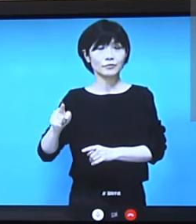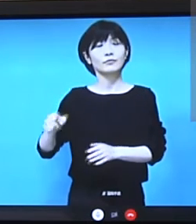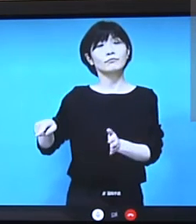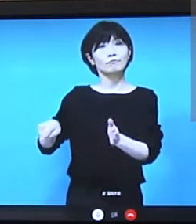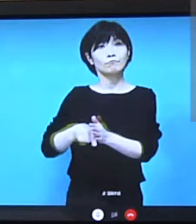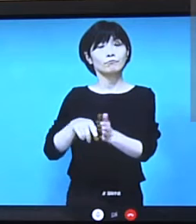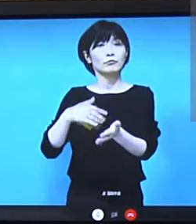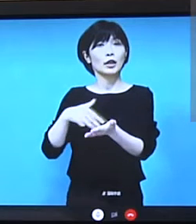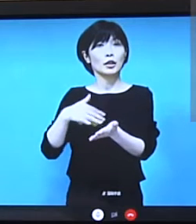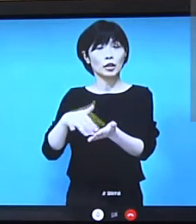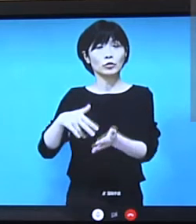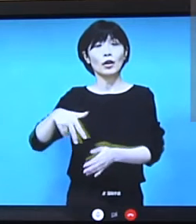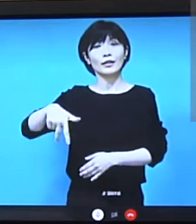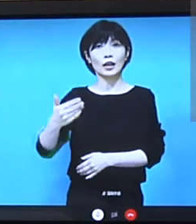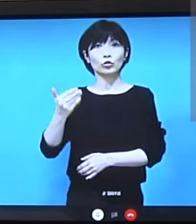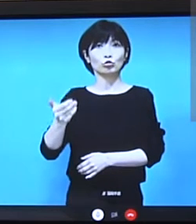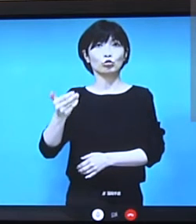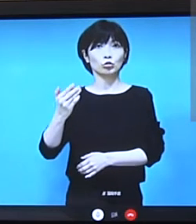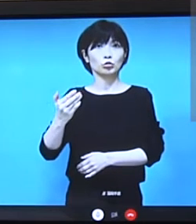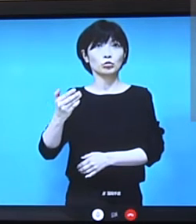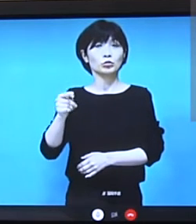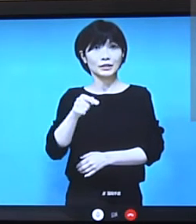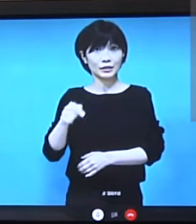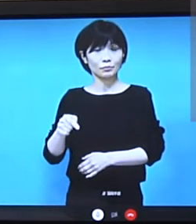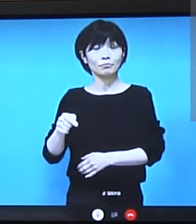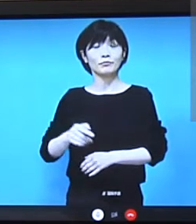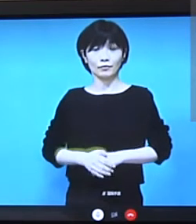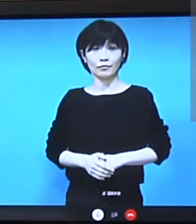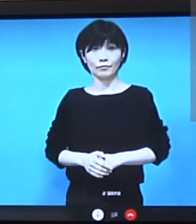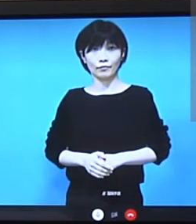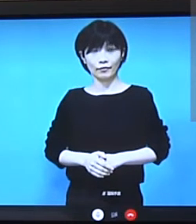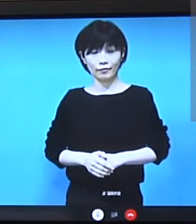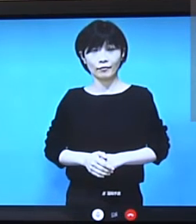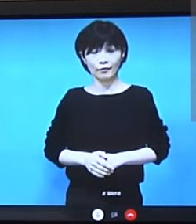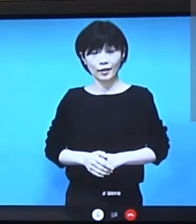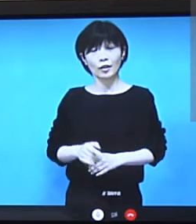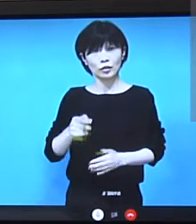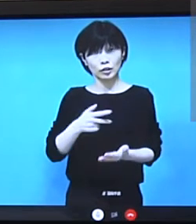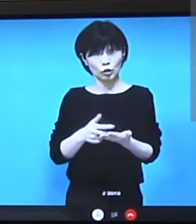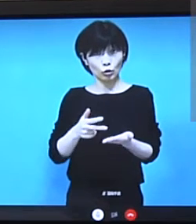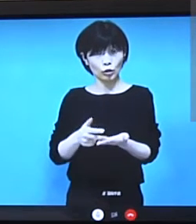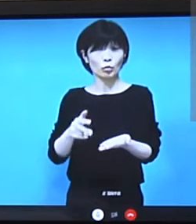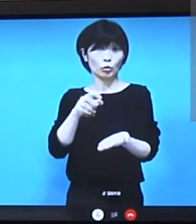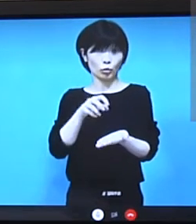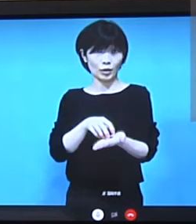ります。検査件数や病床使用数については、そこに記載のとおりです。